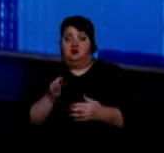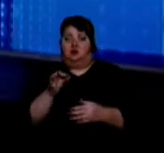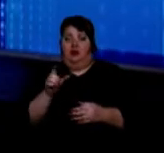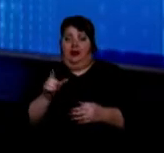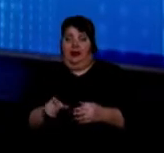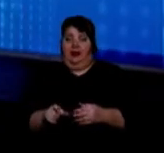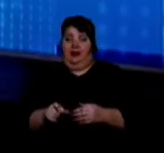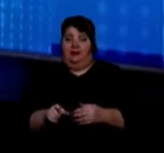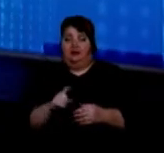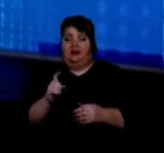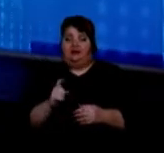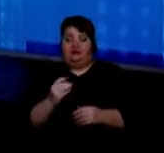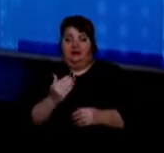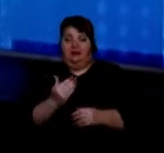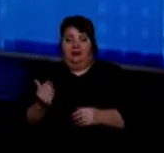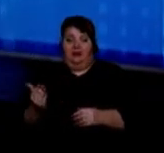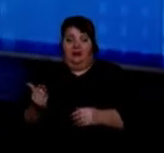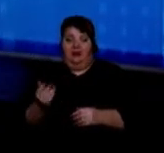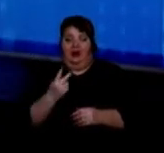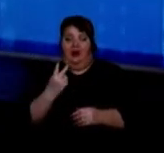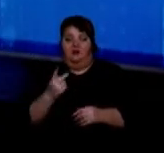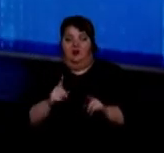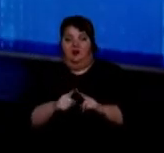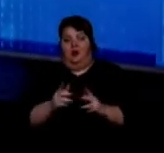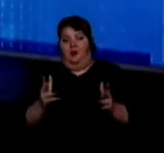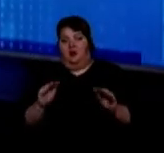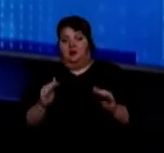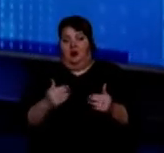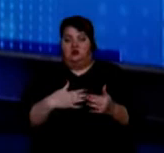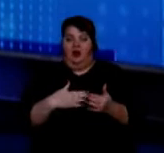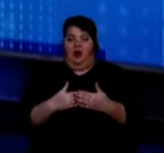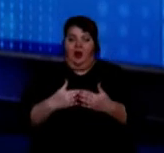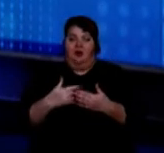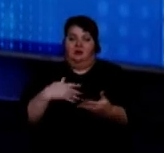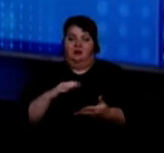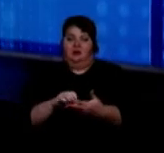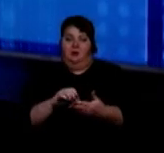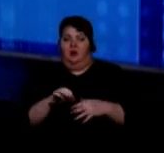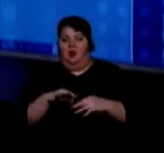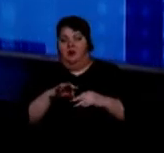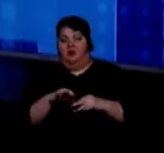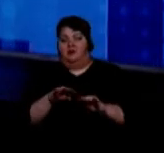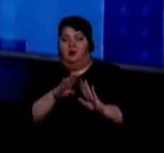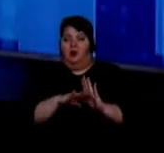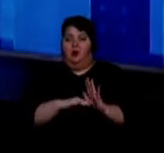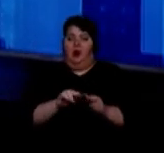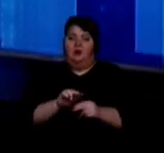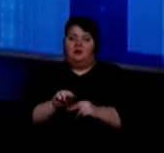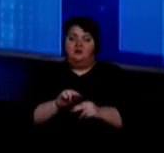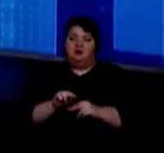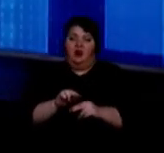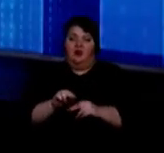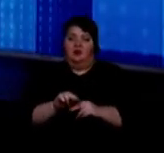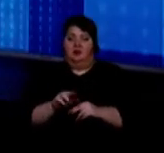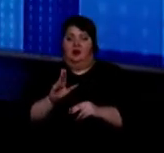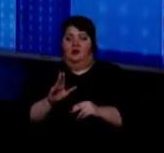клієнтки. З них 2 такі більш-менш ми активно, ми займаємось, ми проводимо програми навчальні.